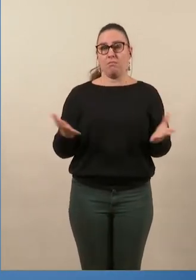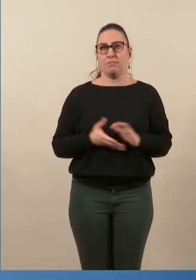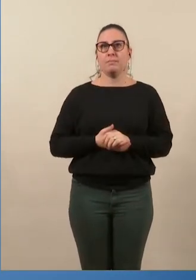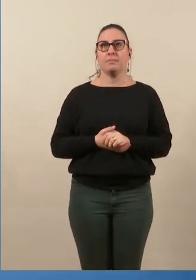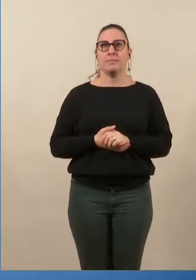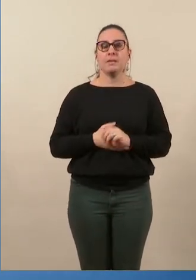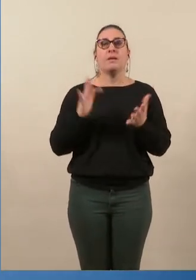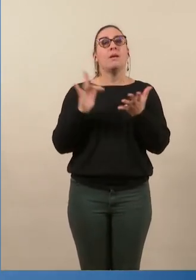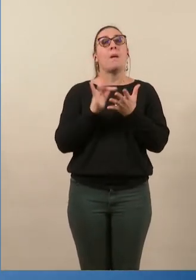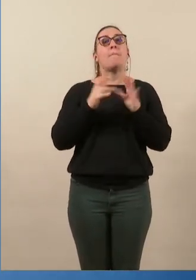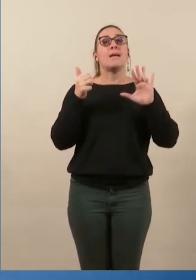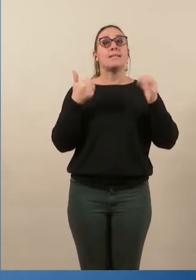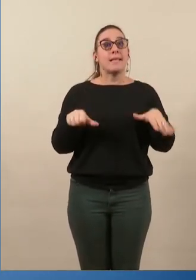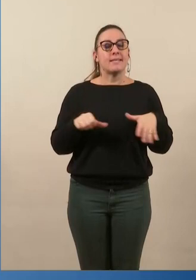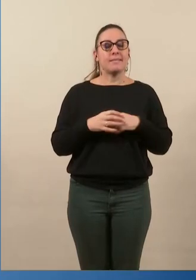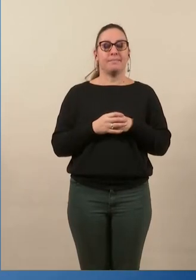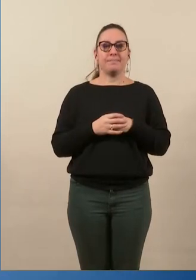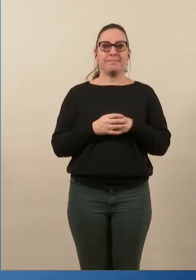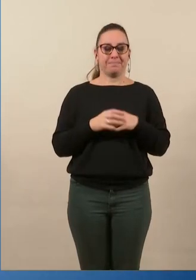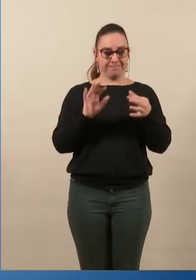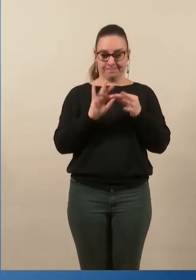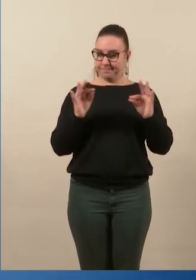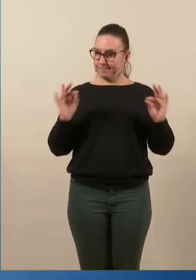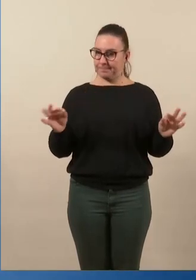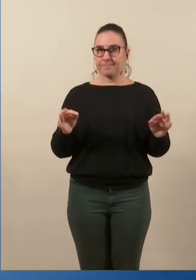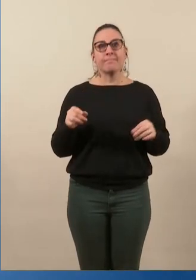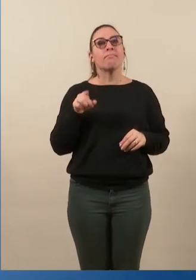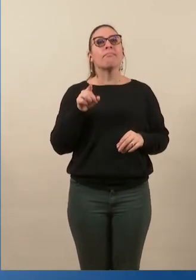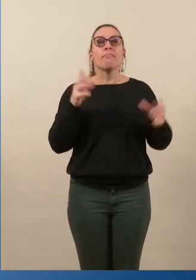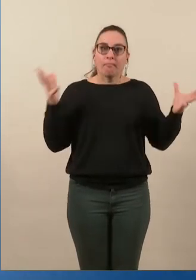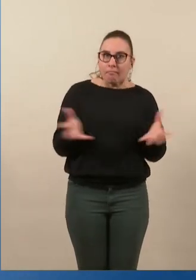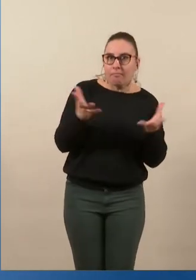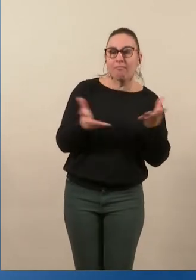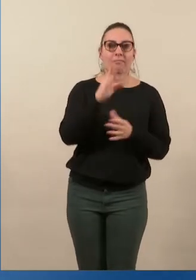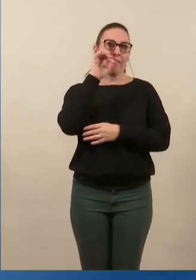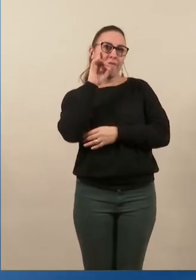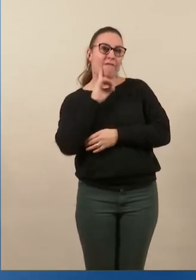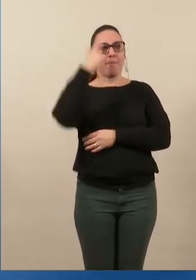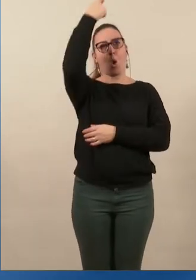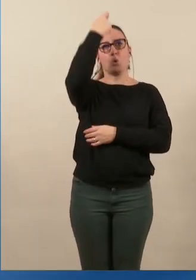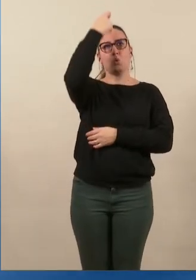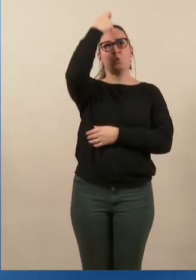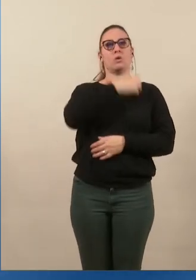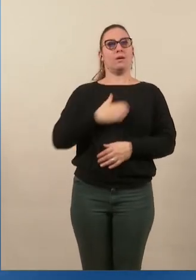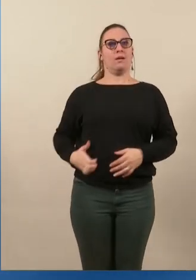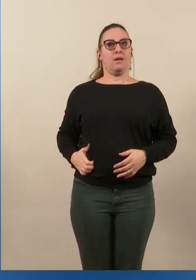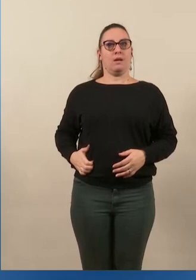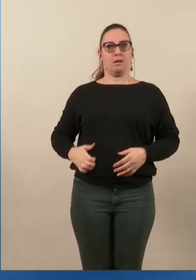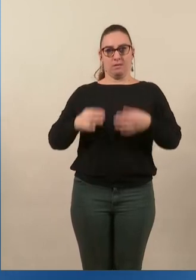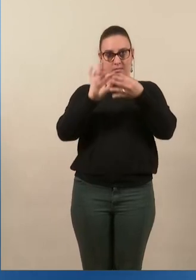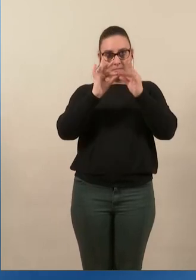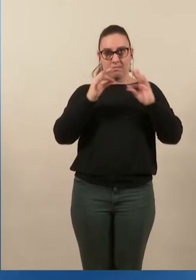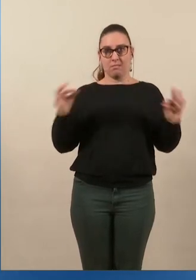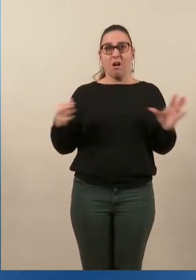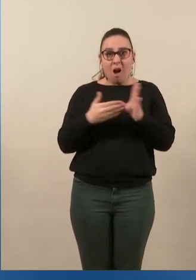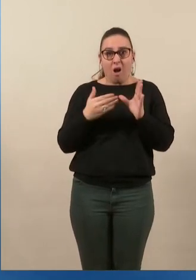en page 16 vous dites que vous cherchez à favoriser l'accès des femmes aux douches municipales et vous l'écrivez encore